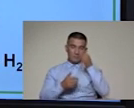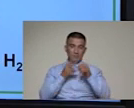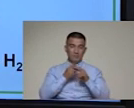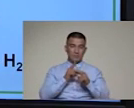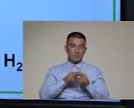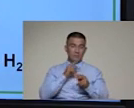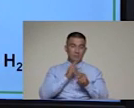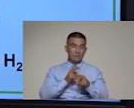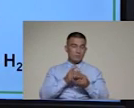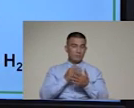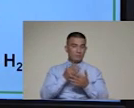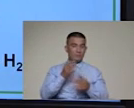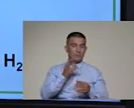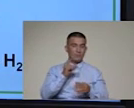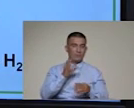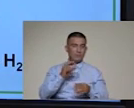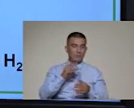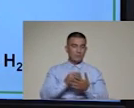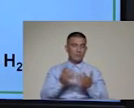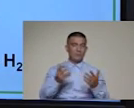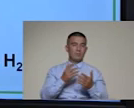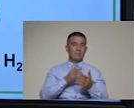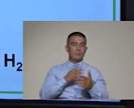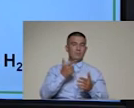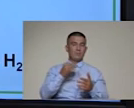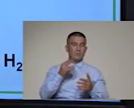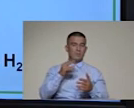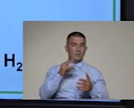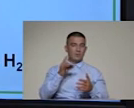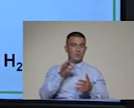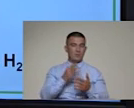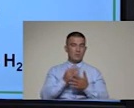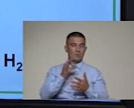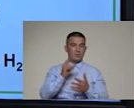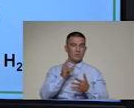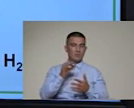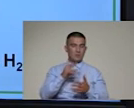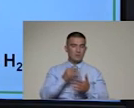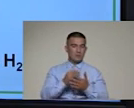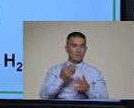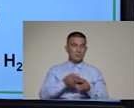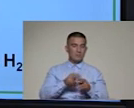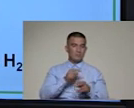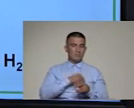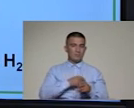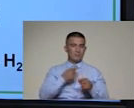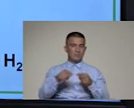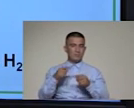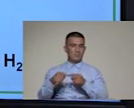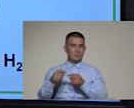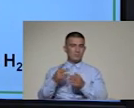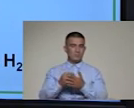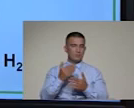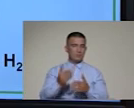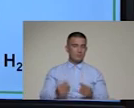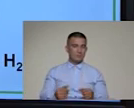metal oksidlari yoki metal gidroksidlari asoslarini, metalmas gidroksidlari